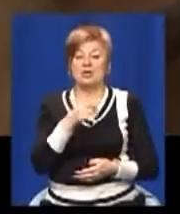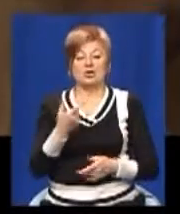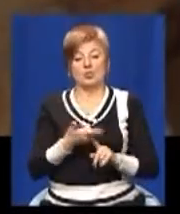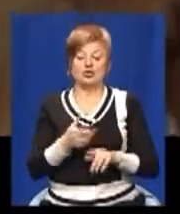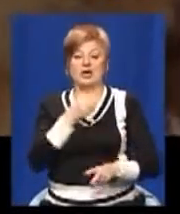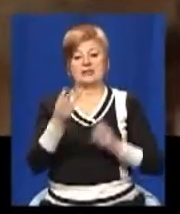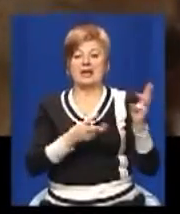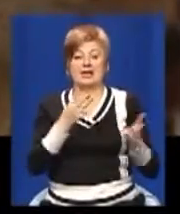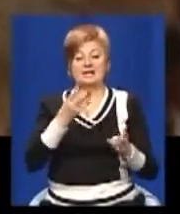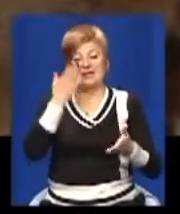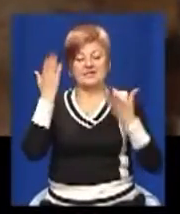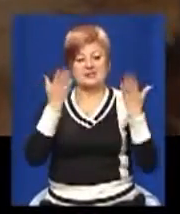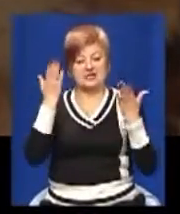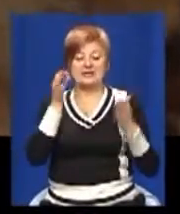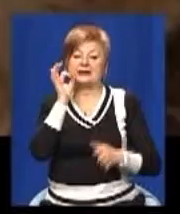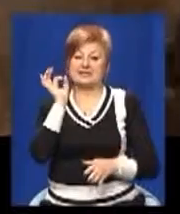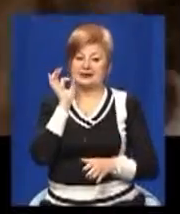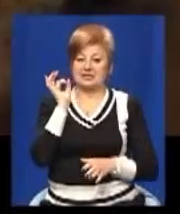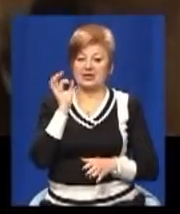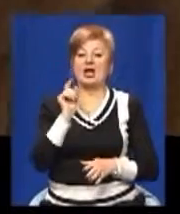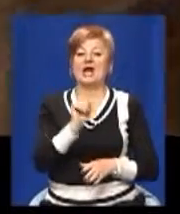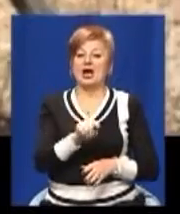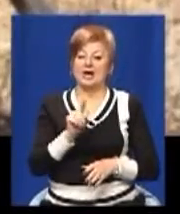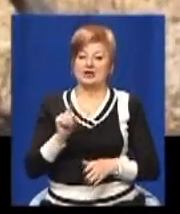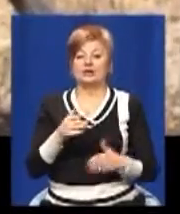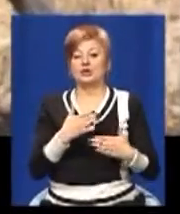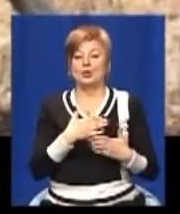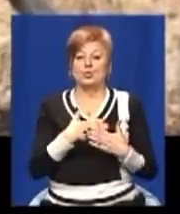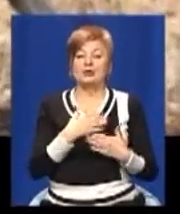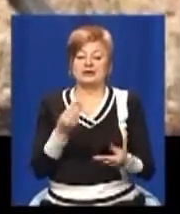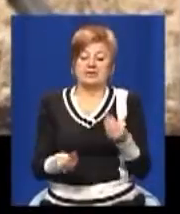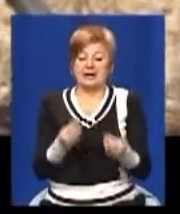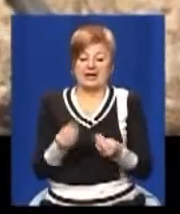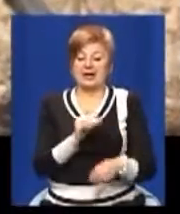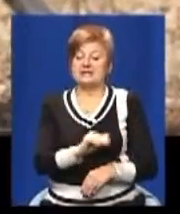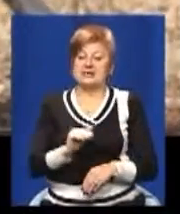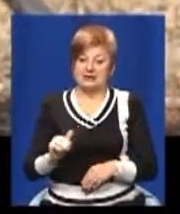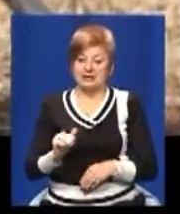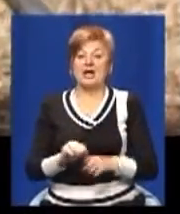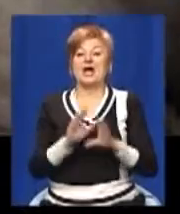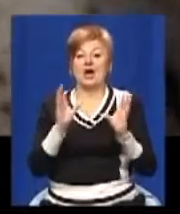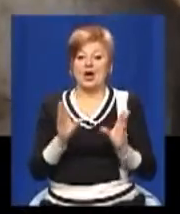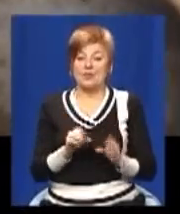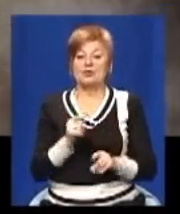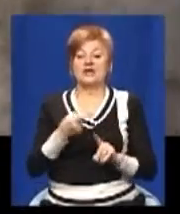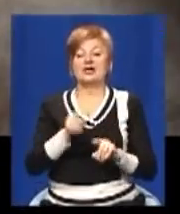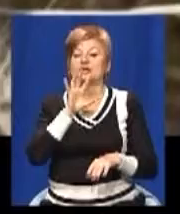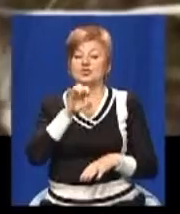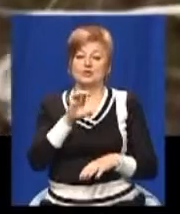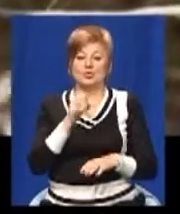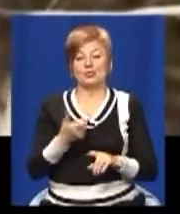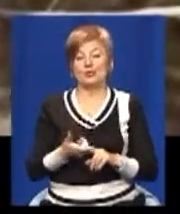енергійні, веселі та кмітливі тварини. Вони полюбляють бавитися з дітьми. А ще ці собачки більш за